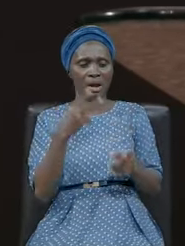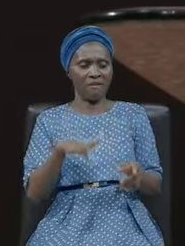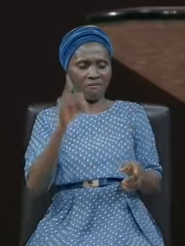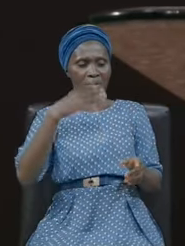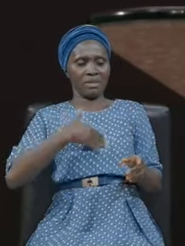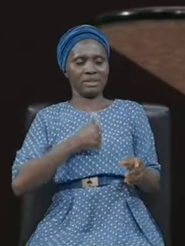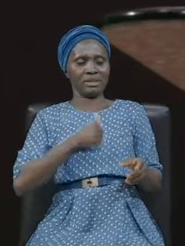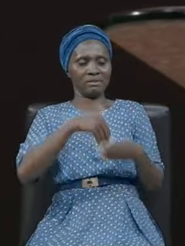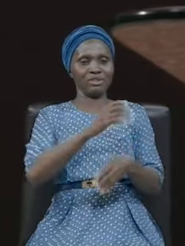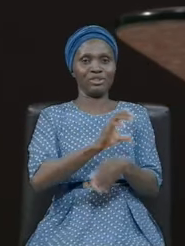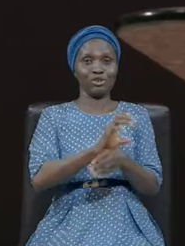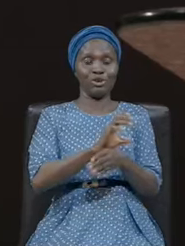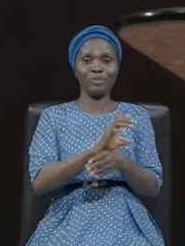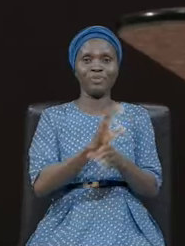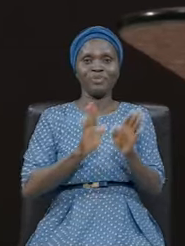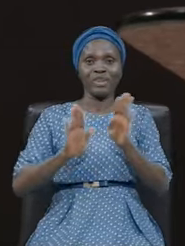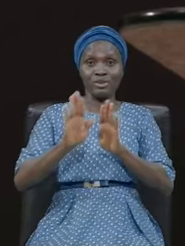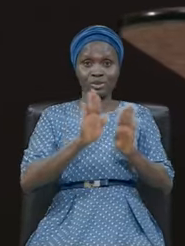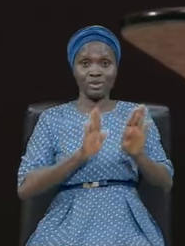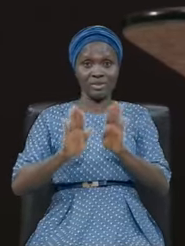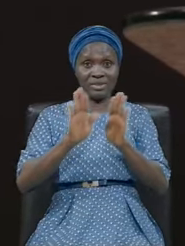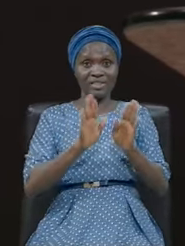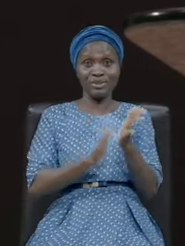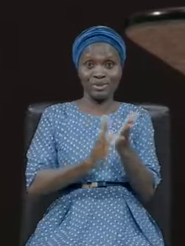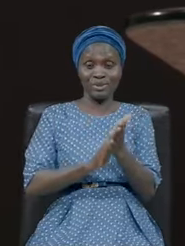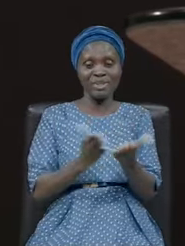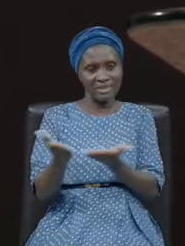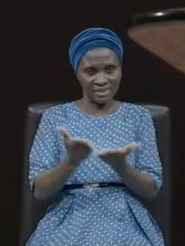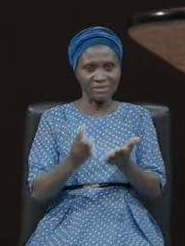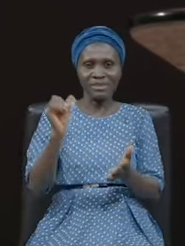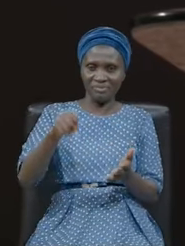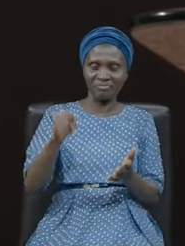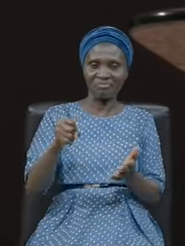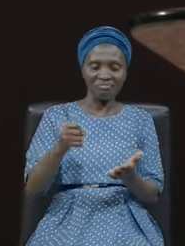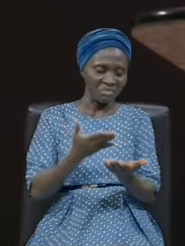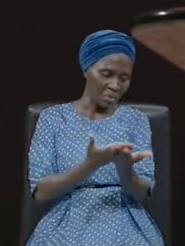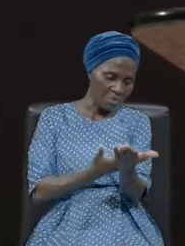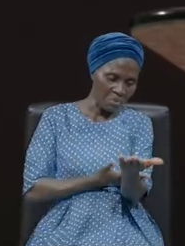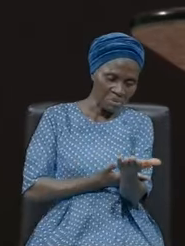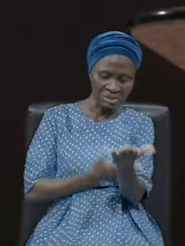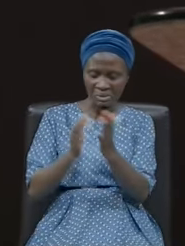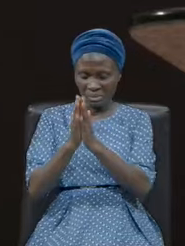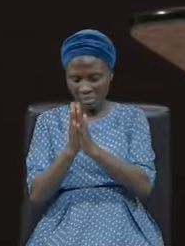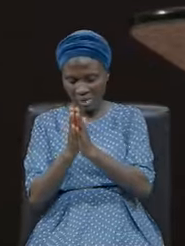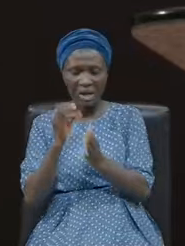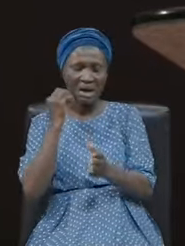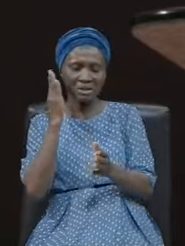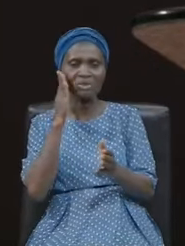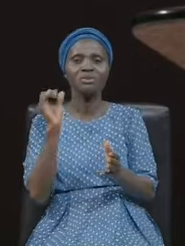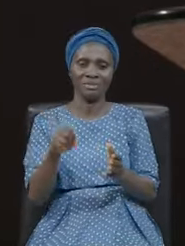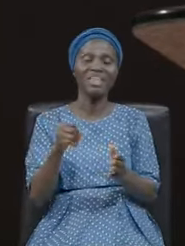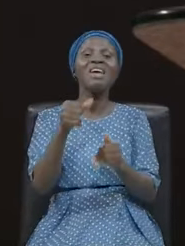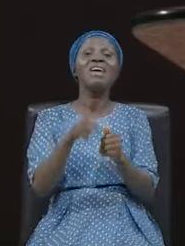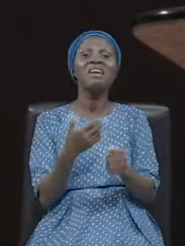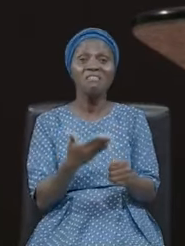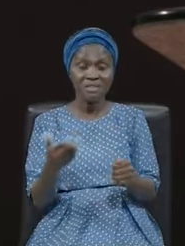l'église à l'école de dimanche au culte de dimanche oui oh la dévotion matinale à la maison